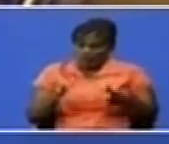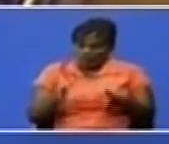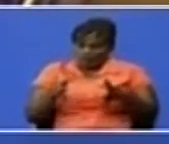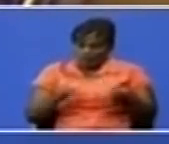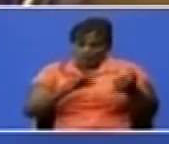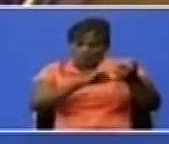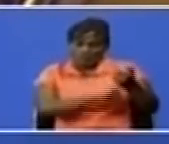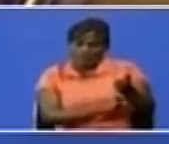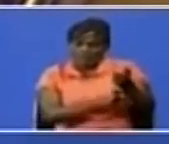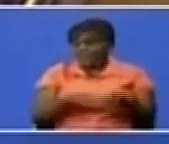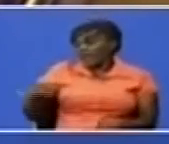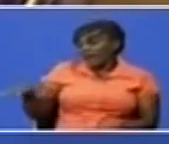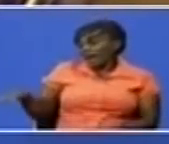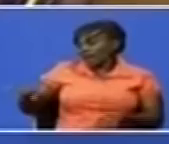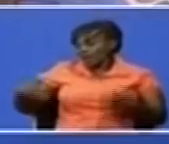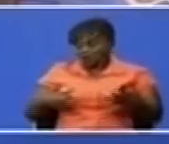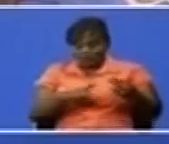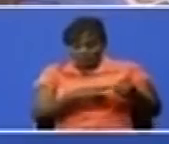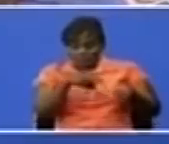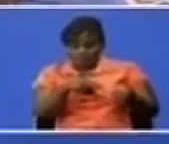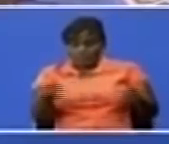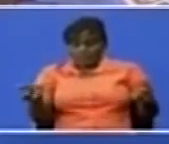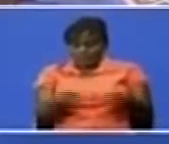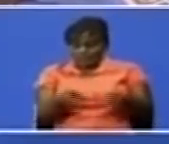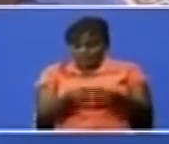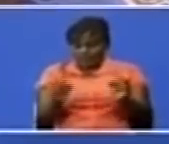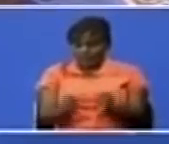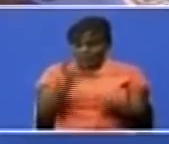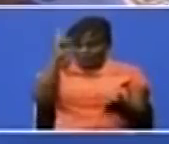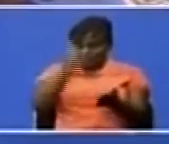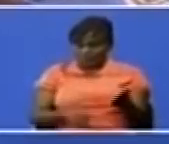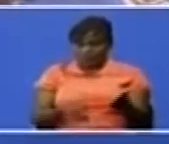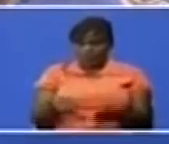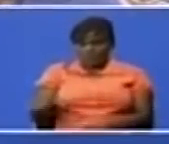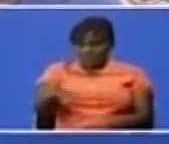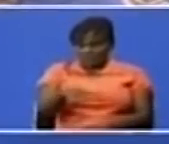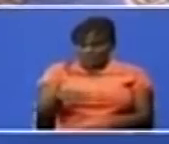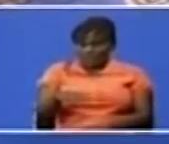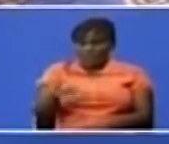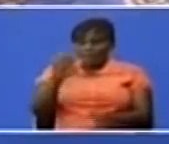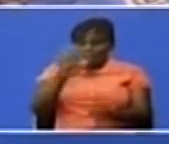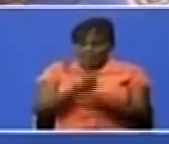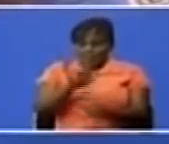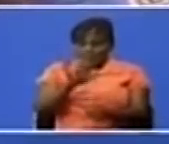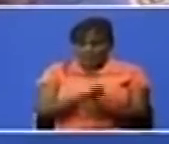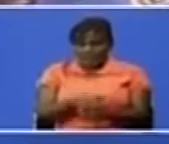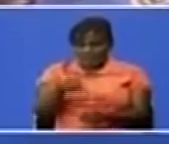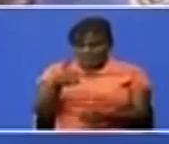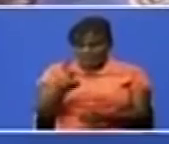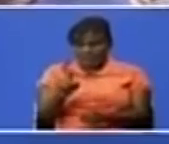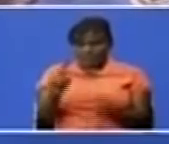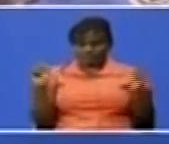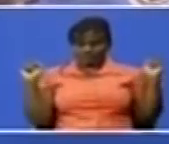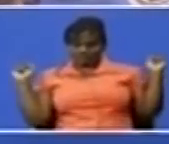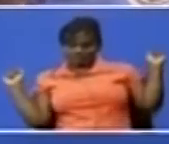mapema ama kutairishwa mapema. Na zaidi ya yote utapata kuwa katika hiyo sehemu wengi wao wakiwa wachungaji wa